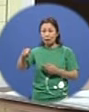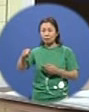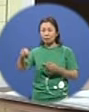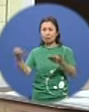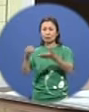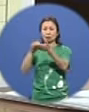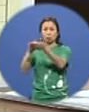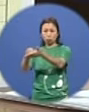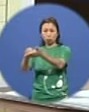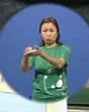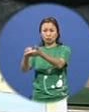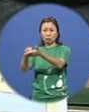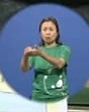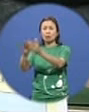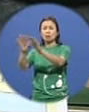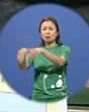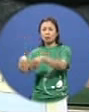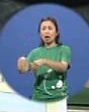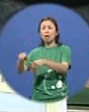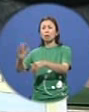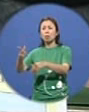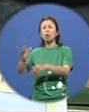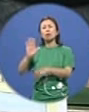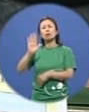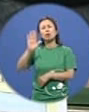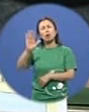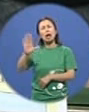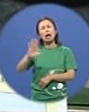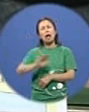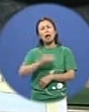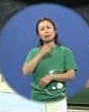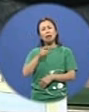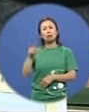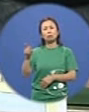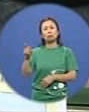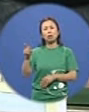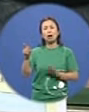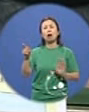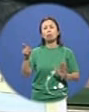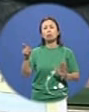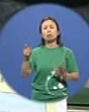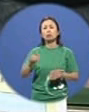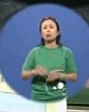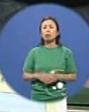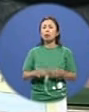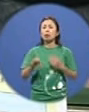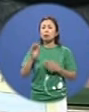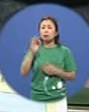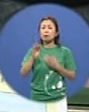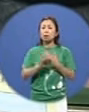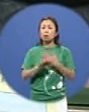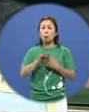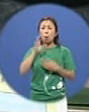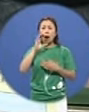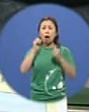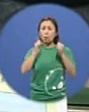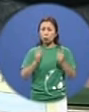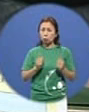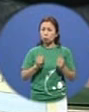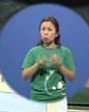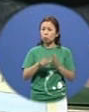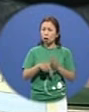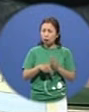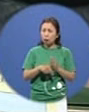いるええあの和歌山にいると叶えられない職業ってのはありますはい例えば私はあの